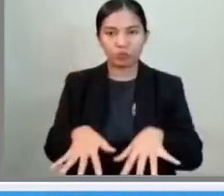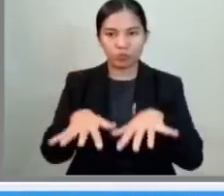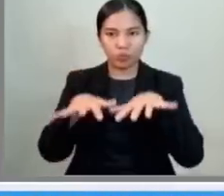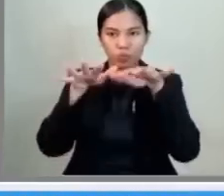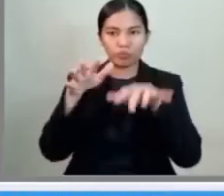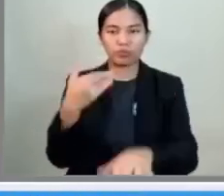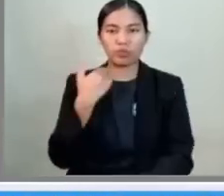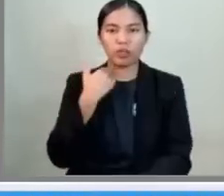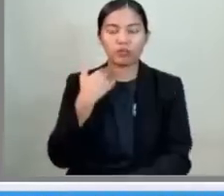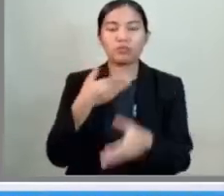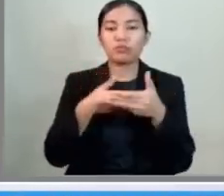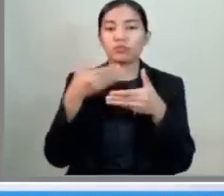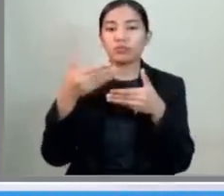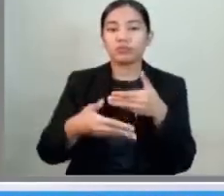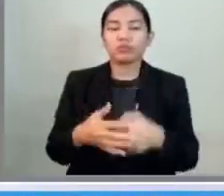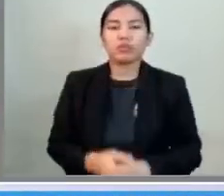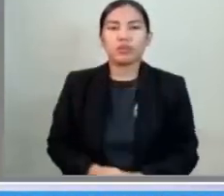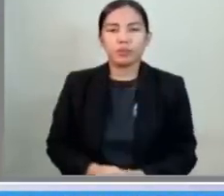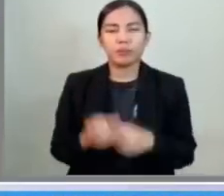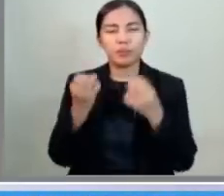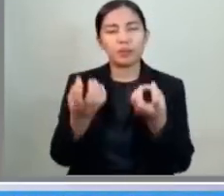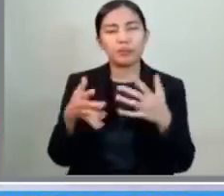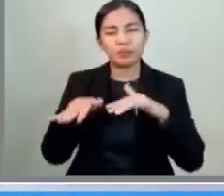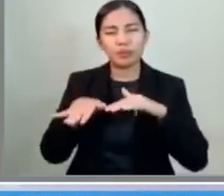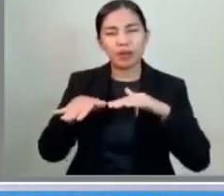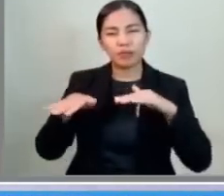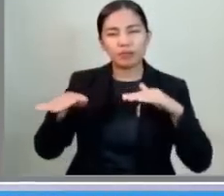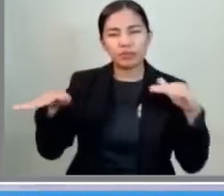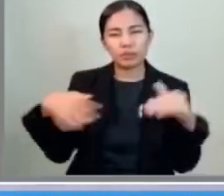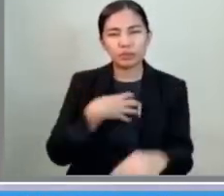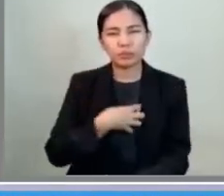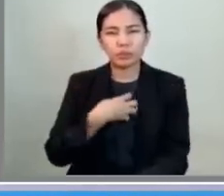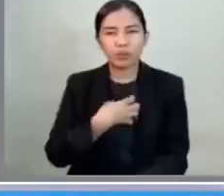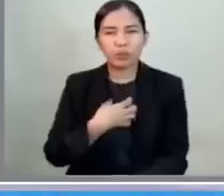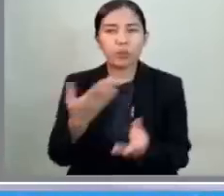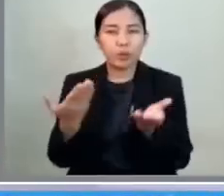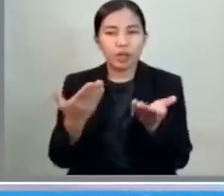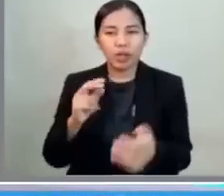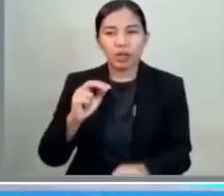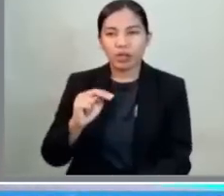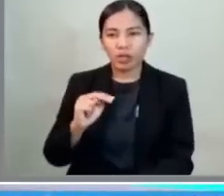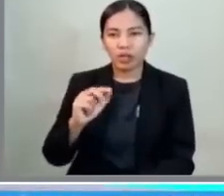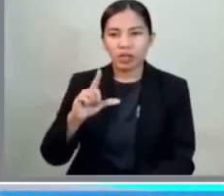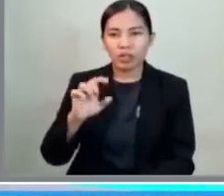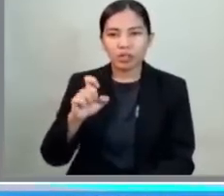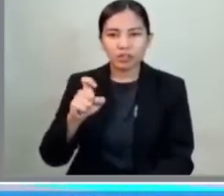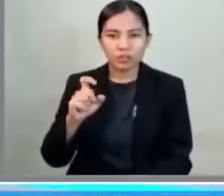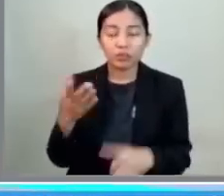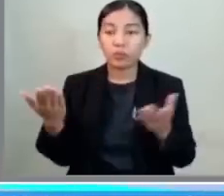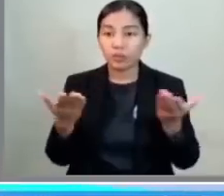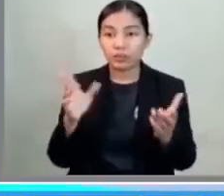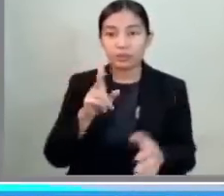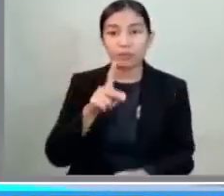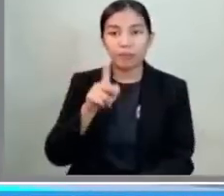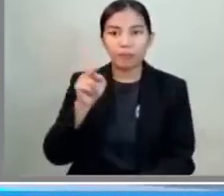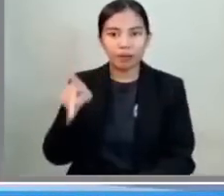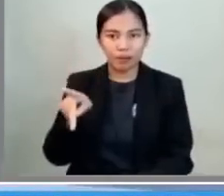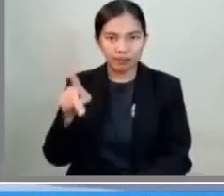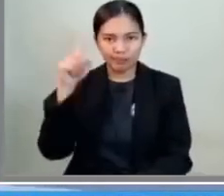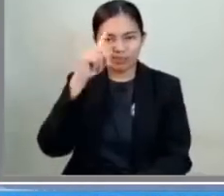Ilang araw ng traffic ang iniinda ng mga motorista sa bahagi ng North Luzon Expressway sa San Simon, Pampanga dahil sa pag-apaw ng Pampanga